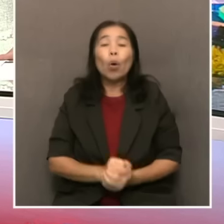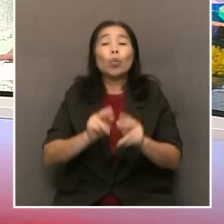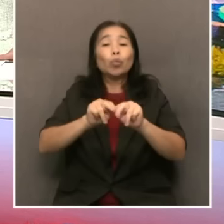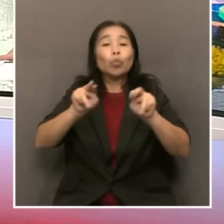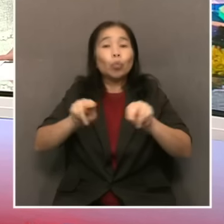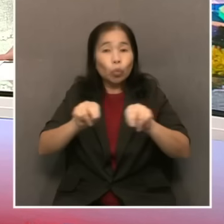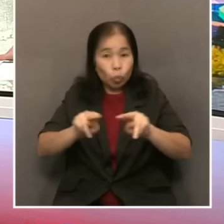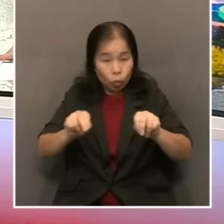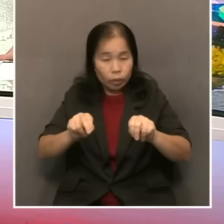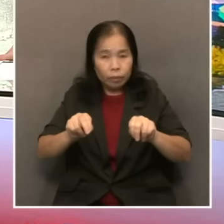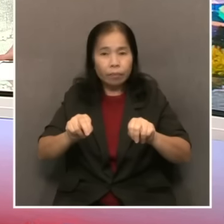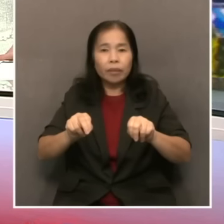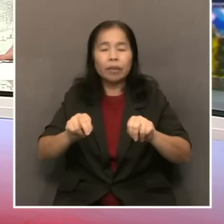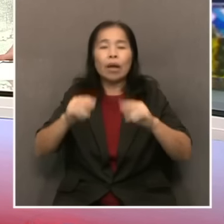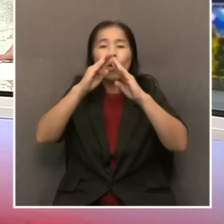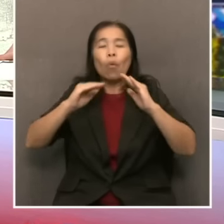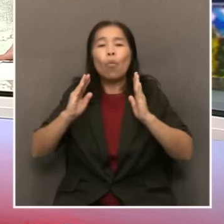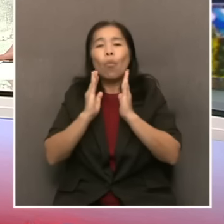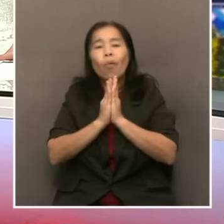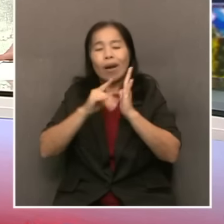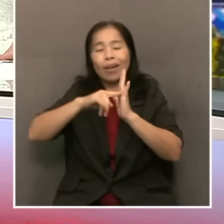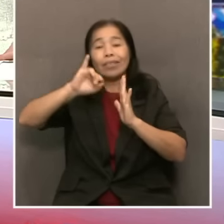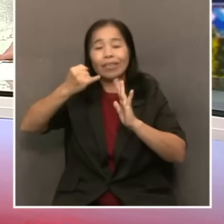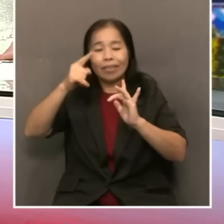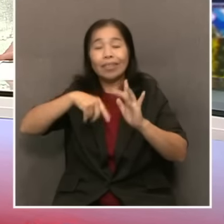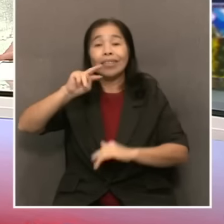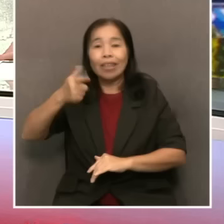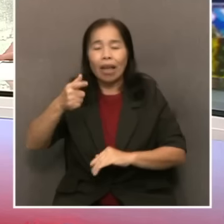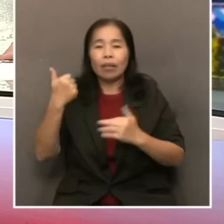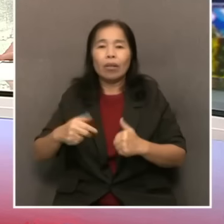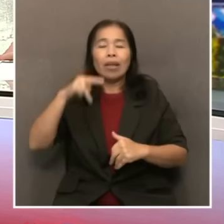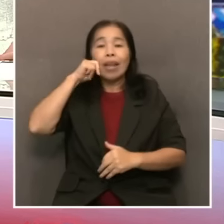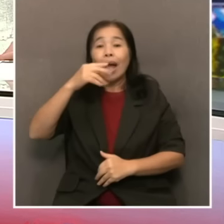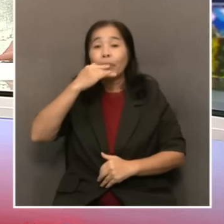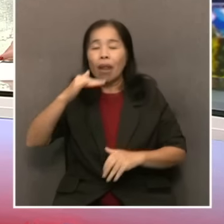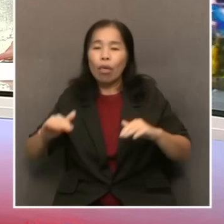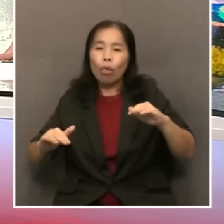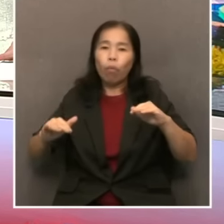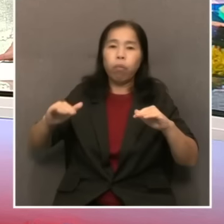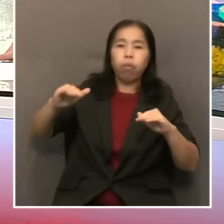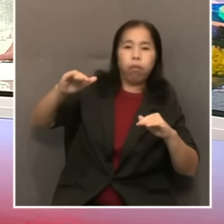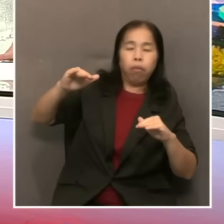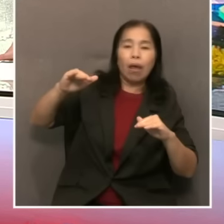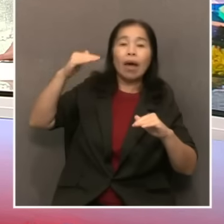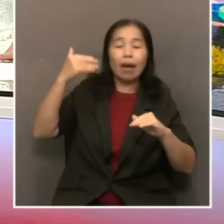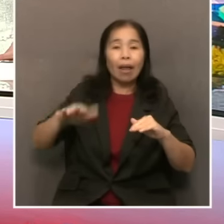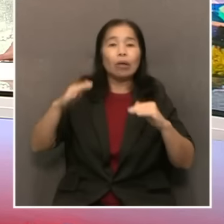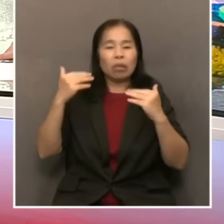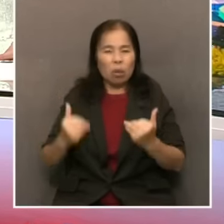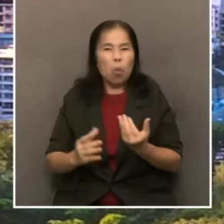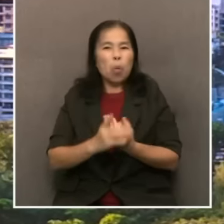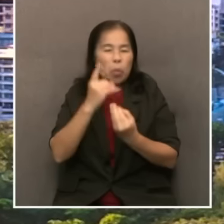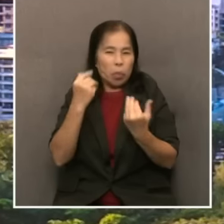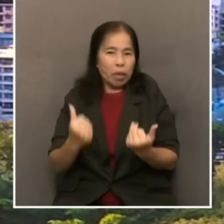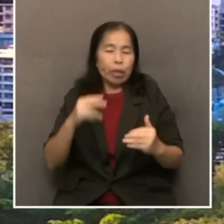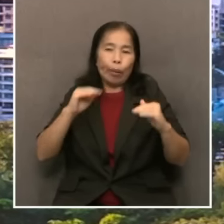ที่ชุมชนวัดแจ้งสิริสัมพันธ์ค่ะที่พบว่าระดับน้ำทะเลหนุนสูงซึ่งถือว่าสูงที่สุดในรอบสัปดาห์เลยนะคะ